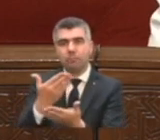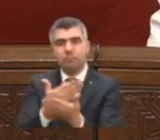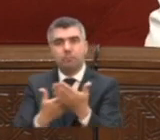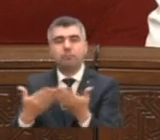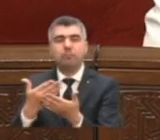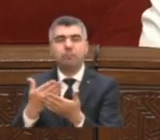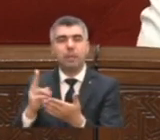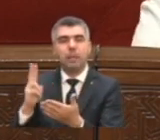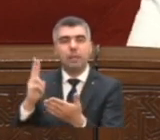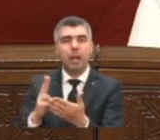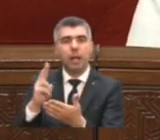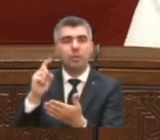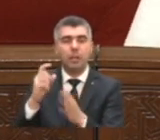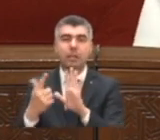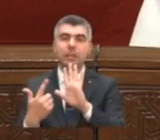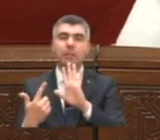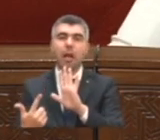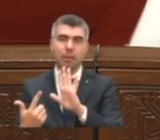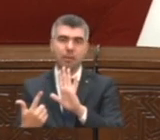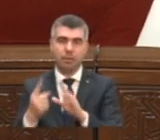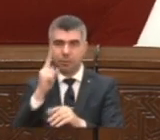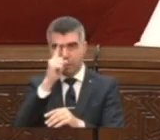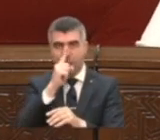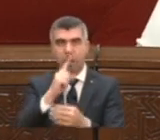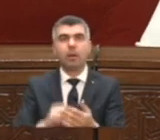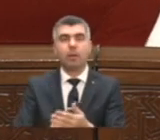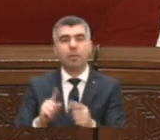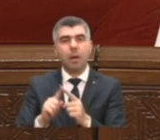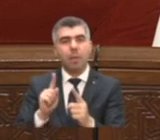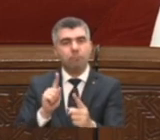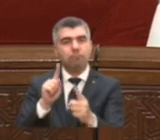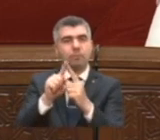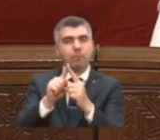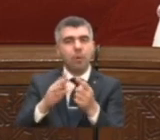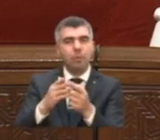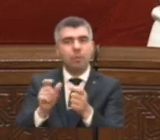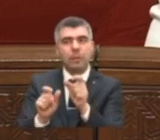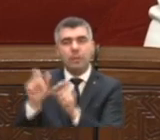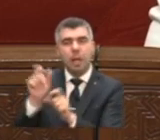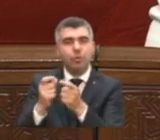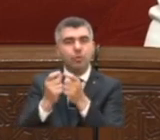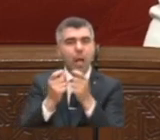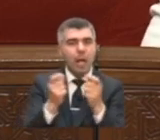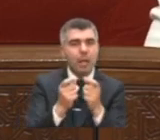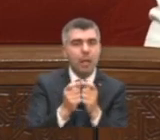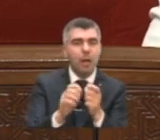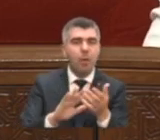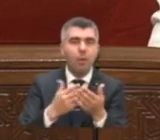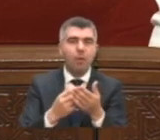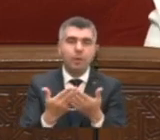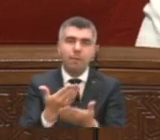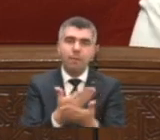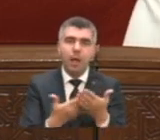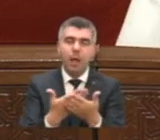غادي ينطلق في شهر 7، واللي غادي يمكننا باش تكون عندنا وجهات نظر ديال المهنيين وديال المواطنين من خلال